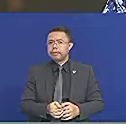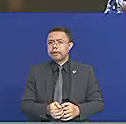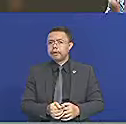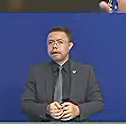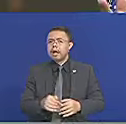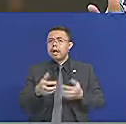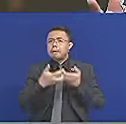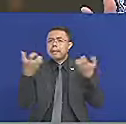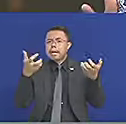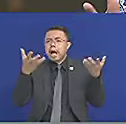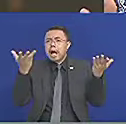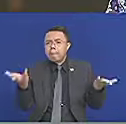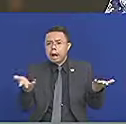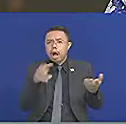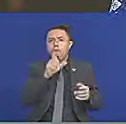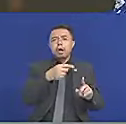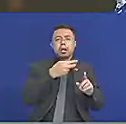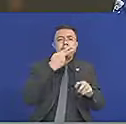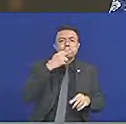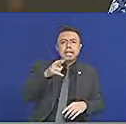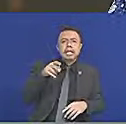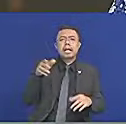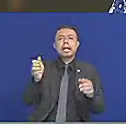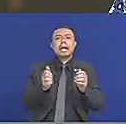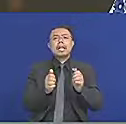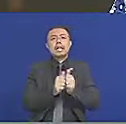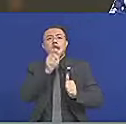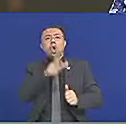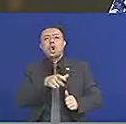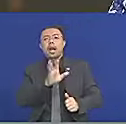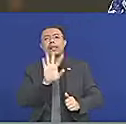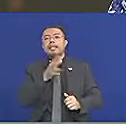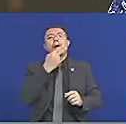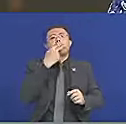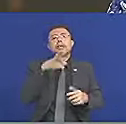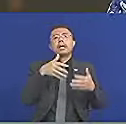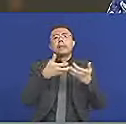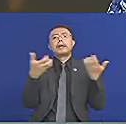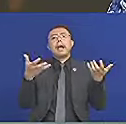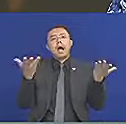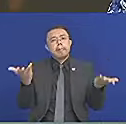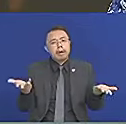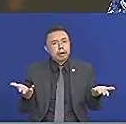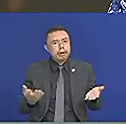Apa perbedaan orang percaya dengan orang yang tidak percaya kalau begitu?